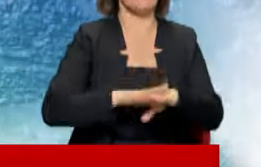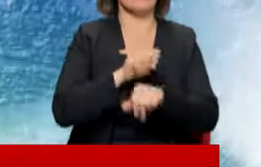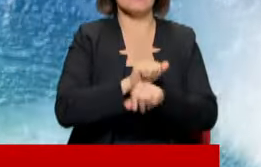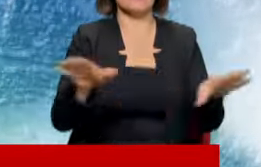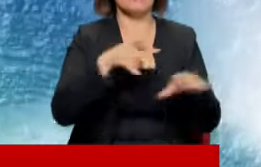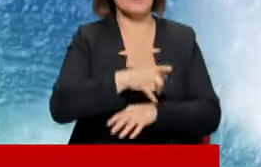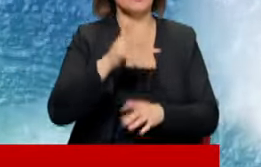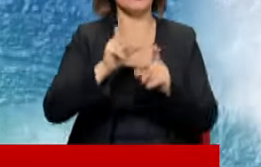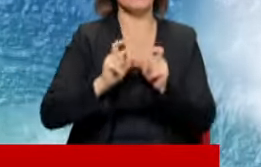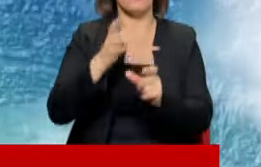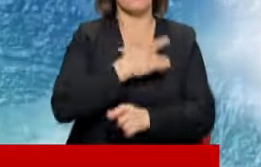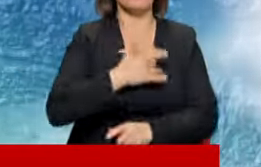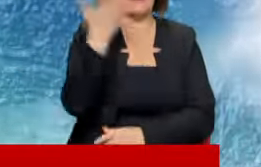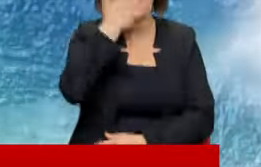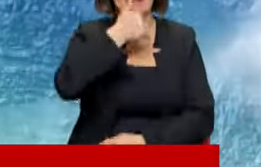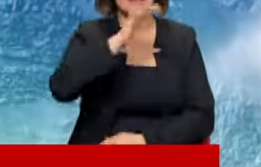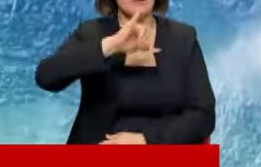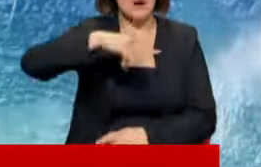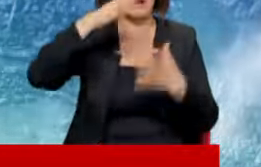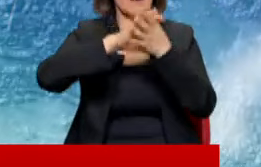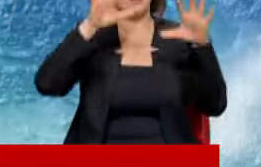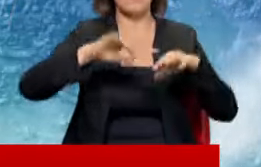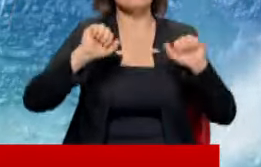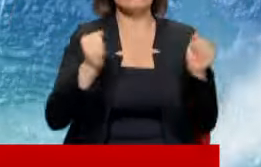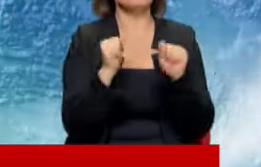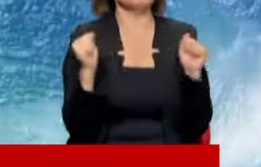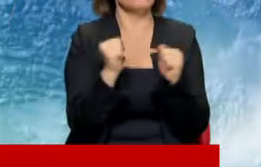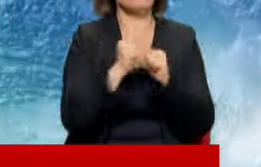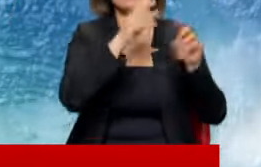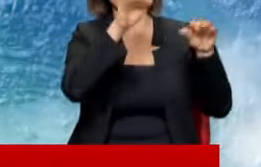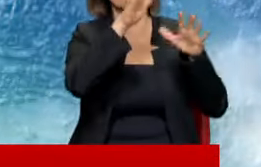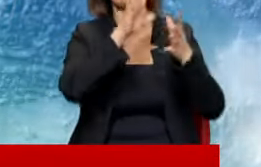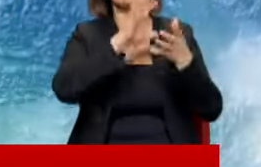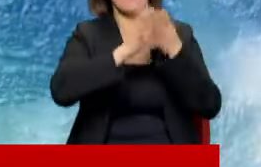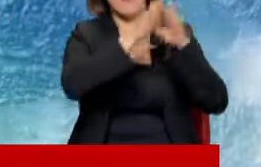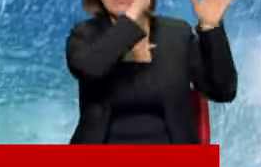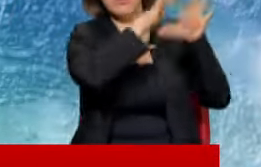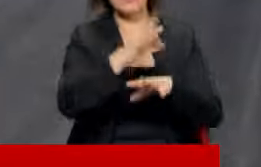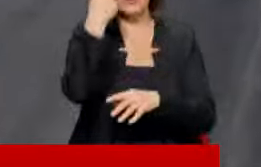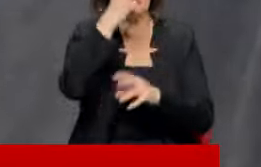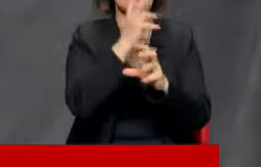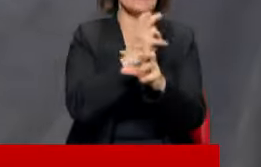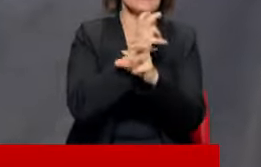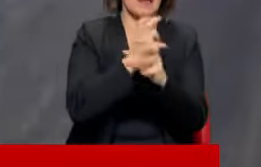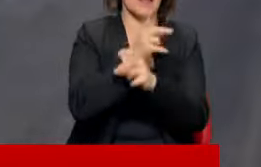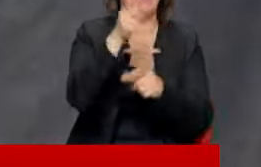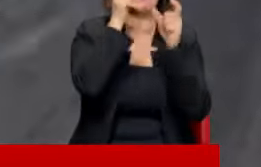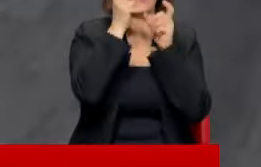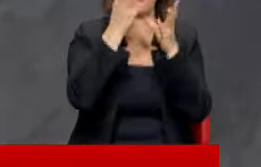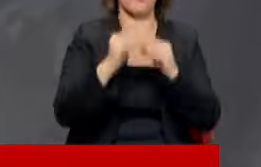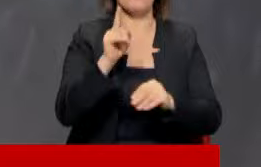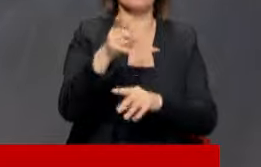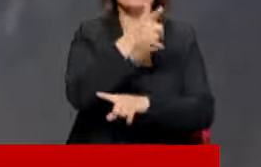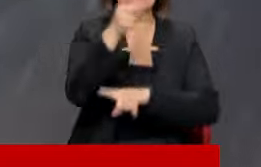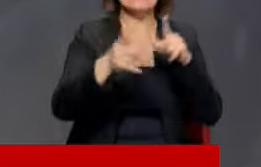yayınlandı. Doğu Anadolu ve Karadeniz'de şiddetli kar bekleniyor. Buzlanma, don ve çığ tehlikesine karşı tedbir alınmalı. Sokaktan gelen bu